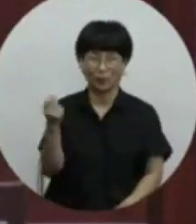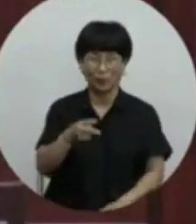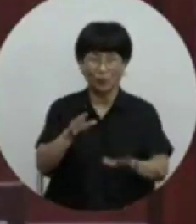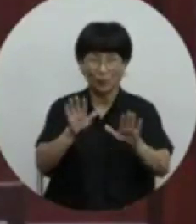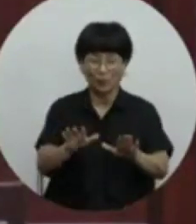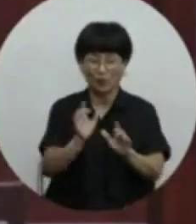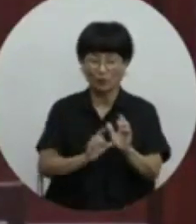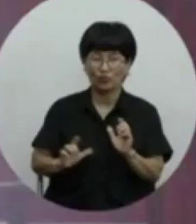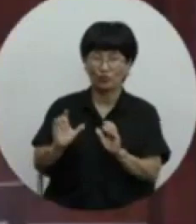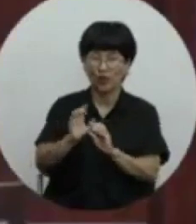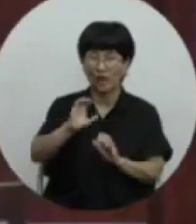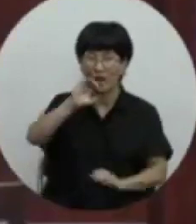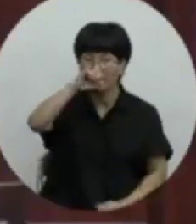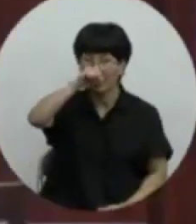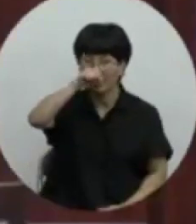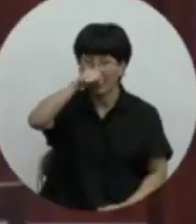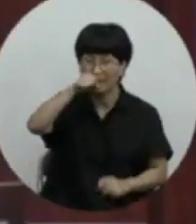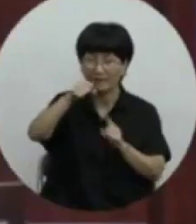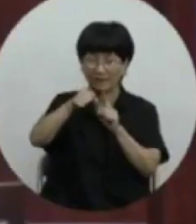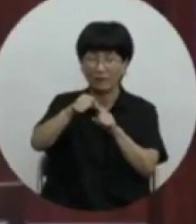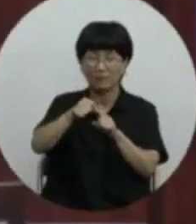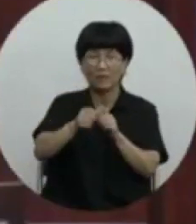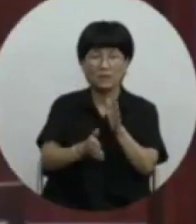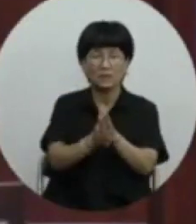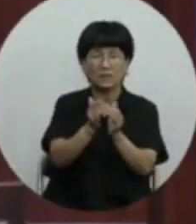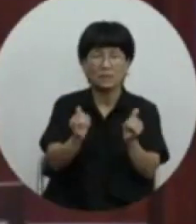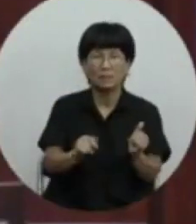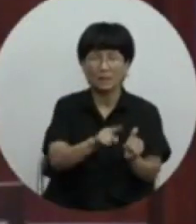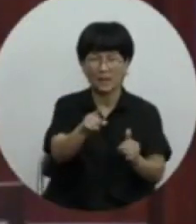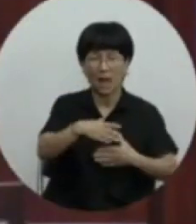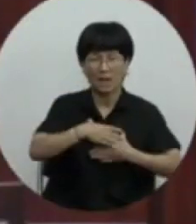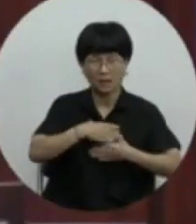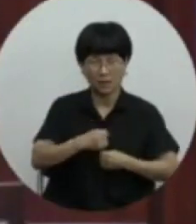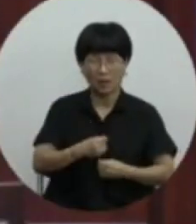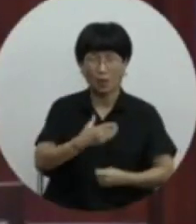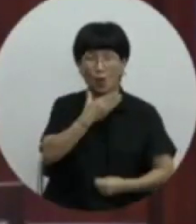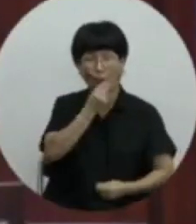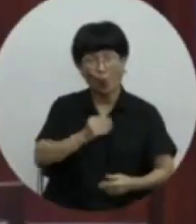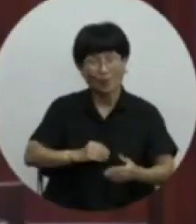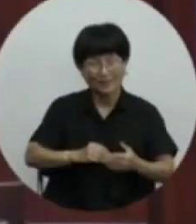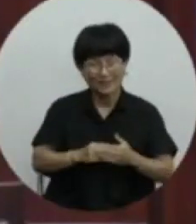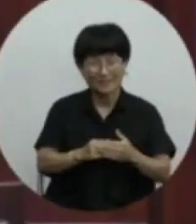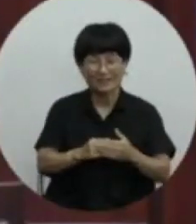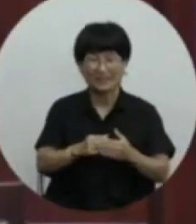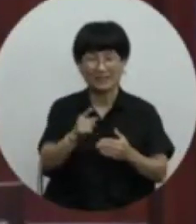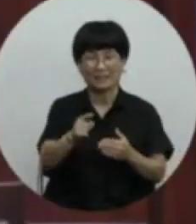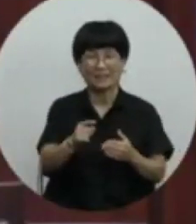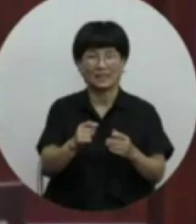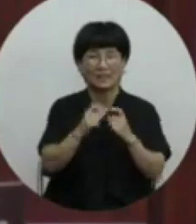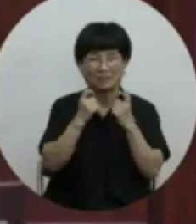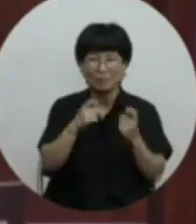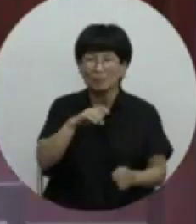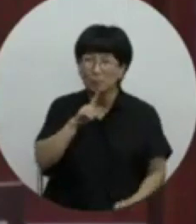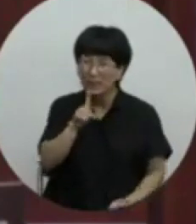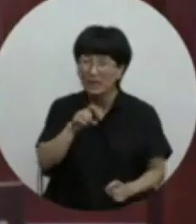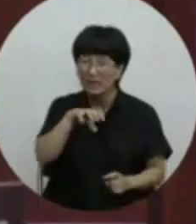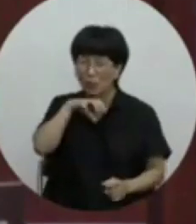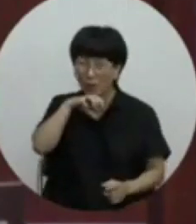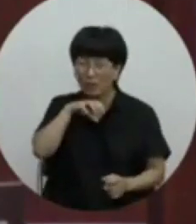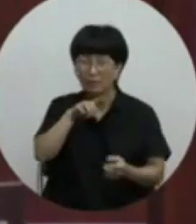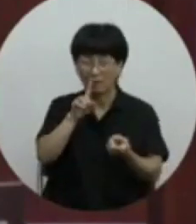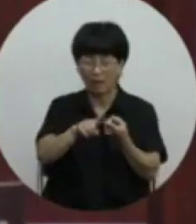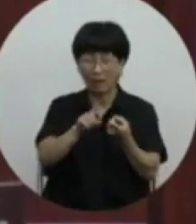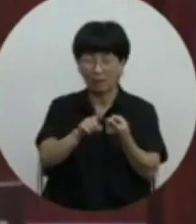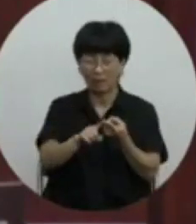추가 경정 예산안은 시민들이 안전과 복지, 민원 해소 등을 위한 사업과